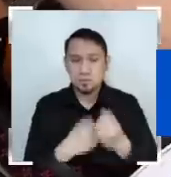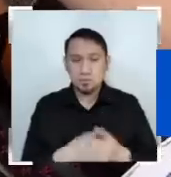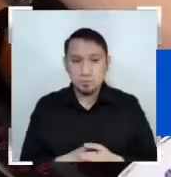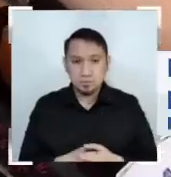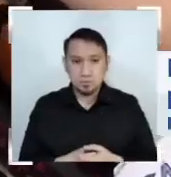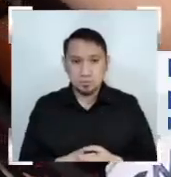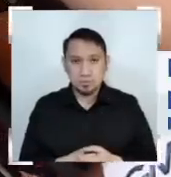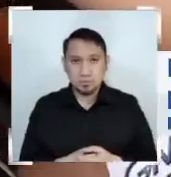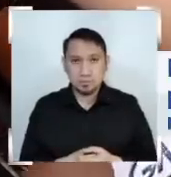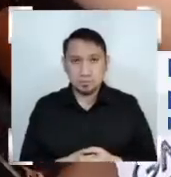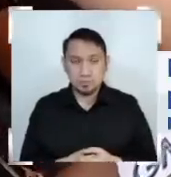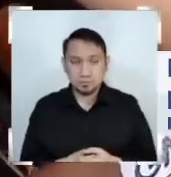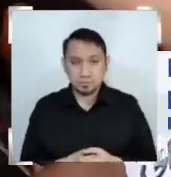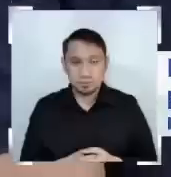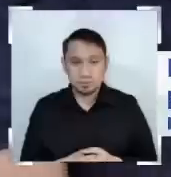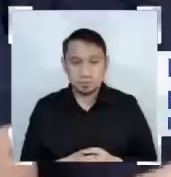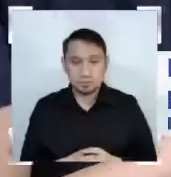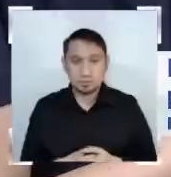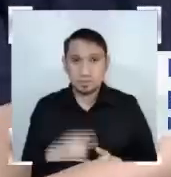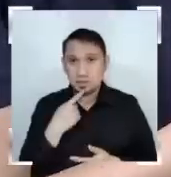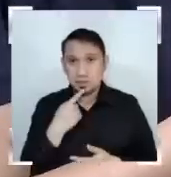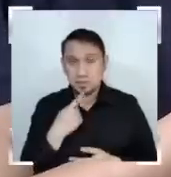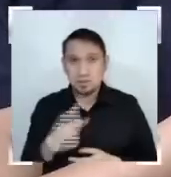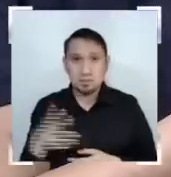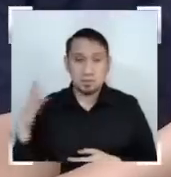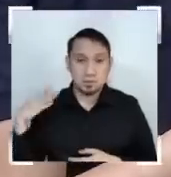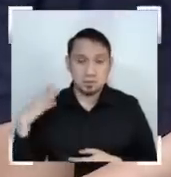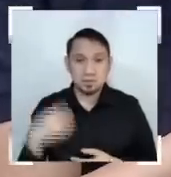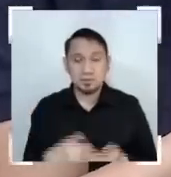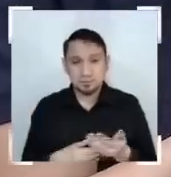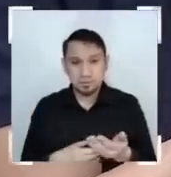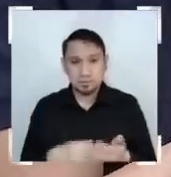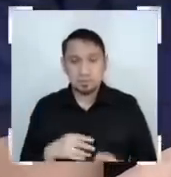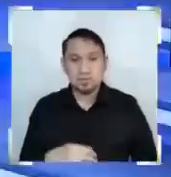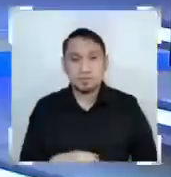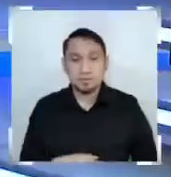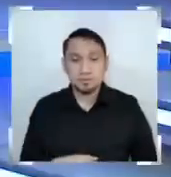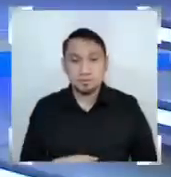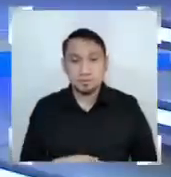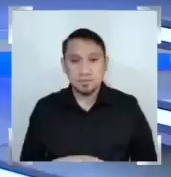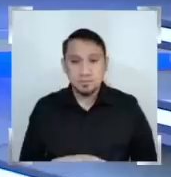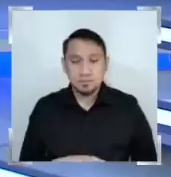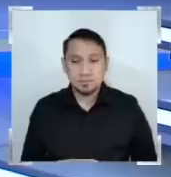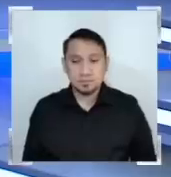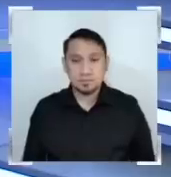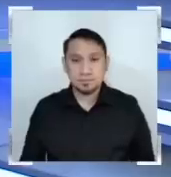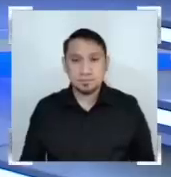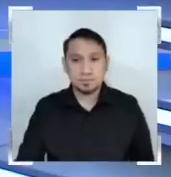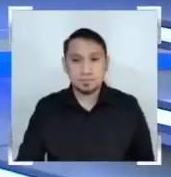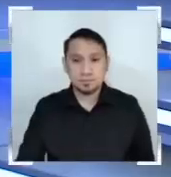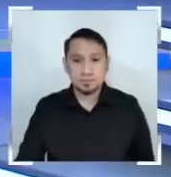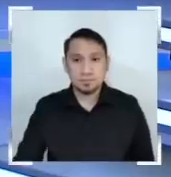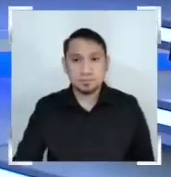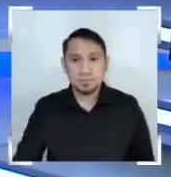subsidy? Wala, maghintay-hintay lang ito. Ako si Joseph Morong, ang inyong saksi. Tumaas ang